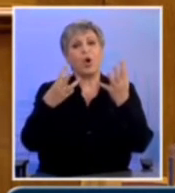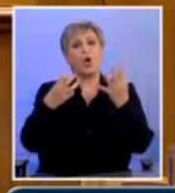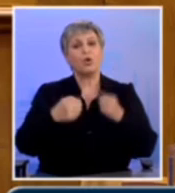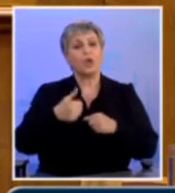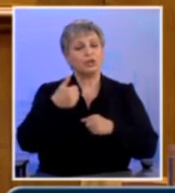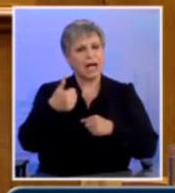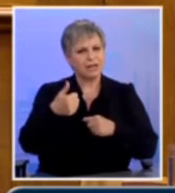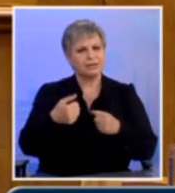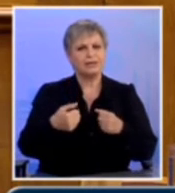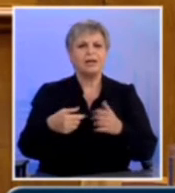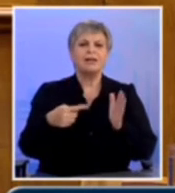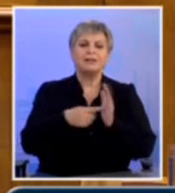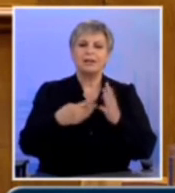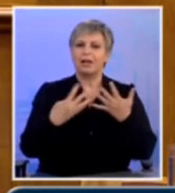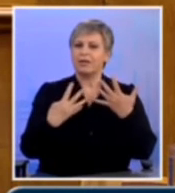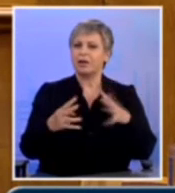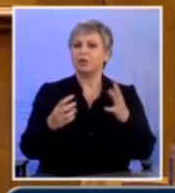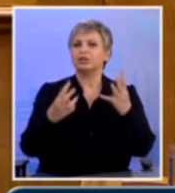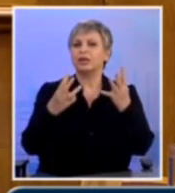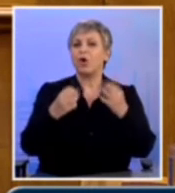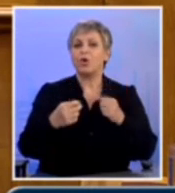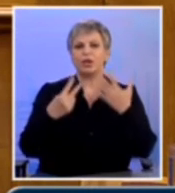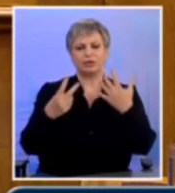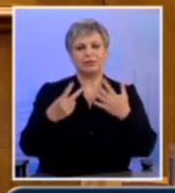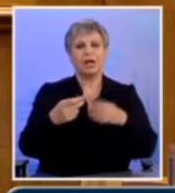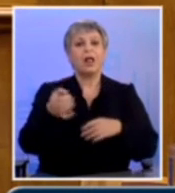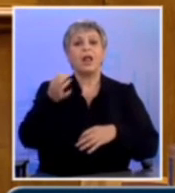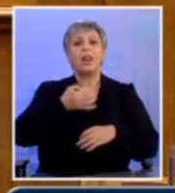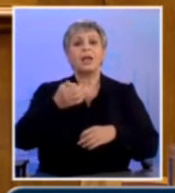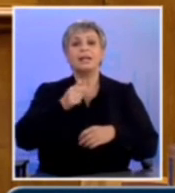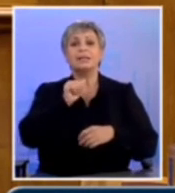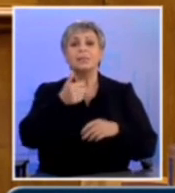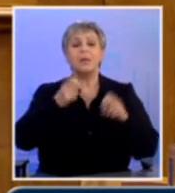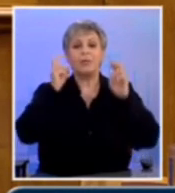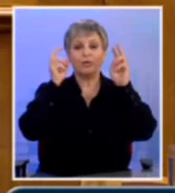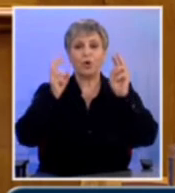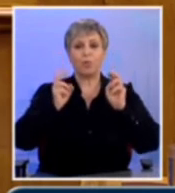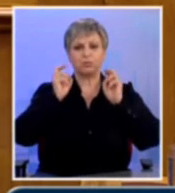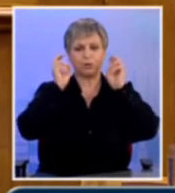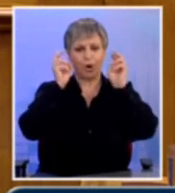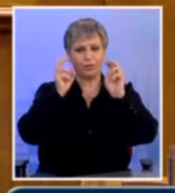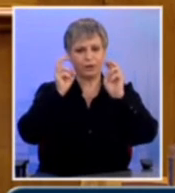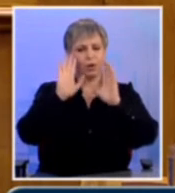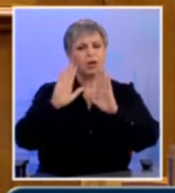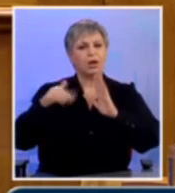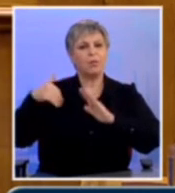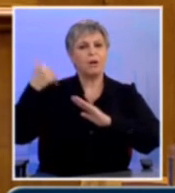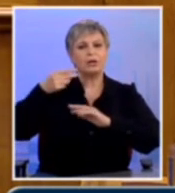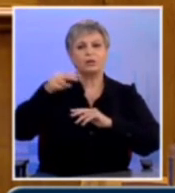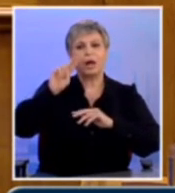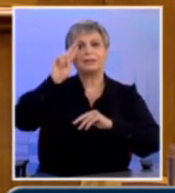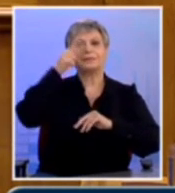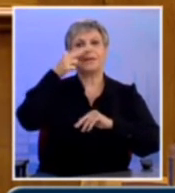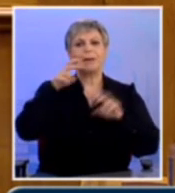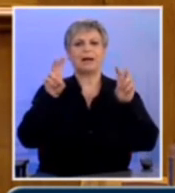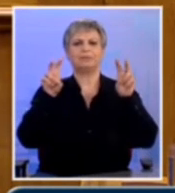μαύρου προβάτου. Αυτός ο όρος σέρνεται ακόμα και σήμερα. Και